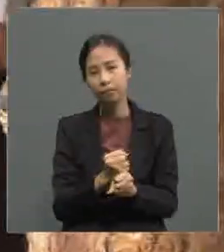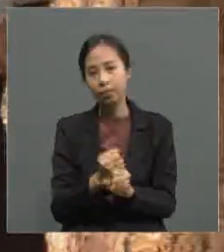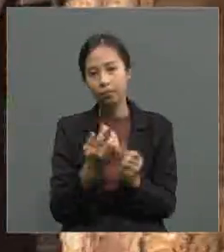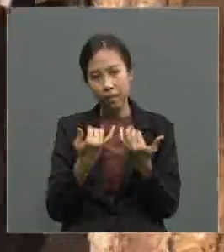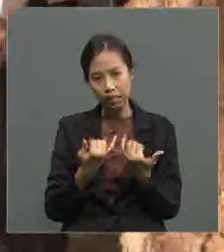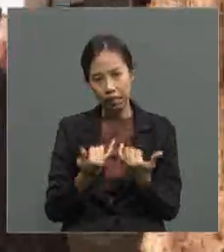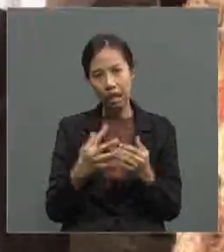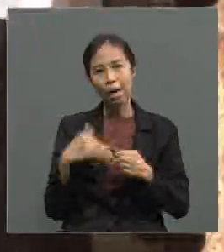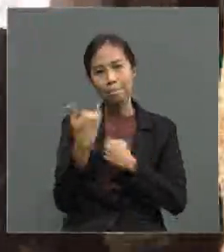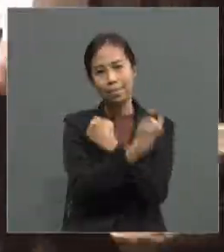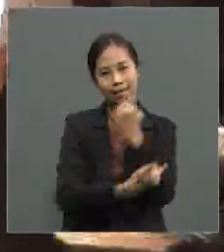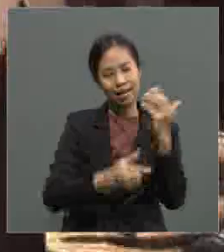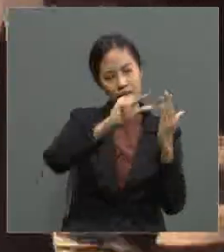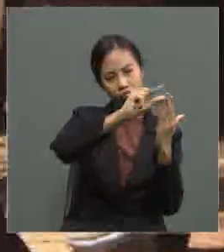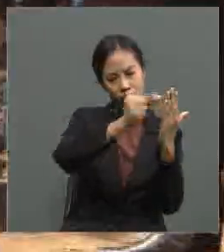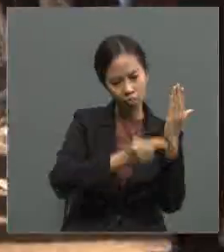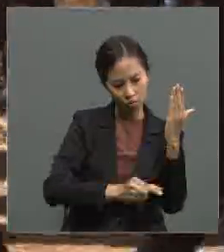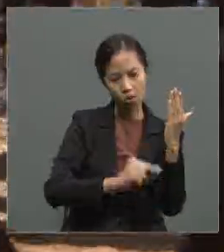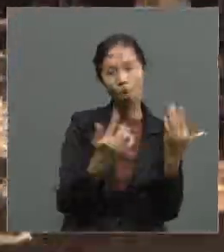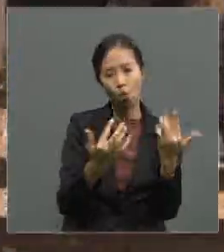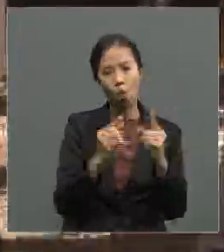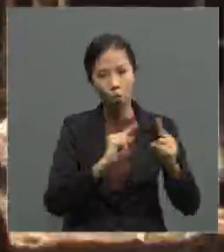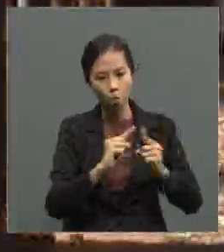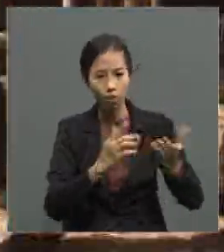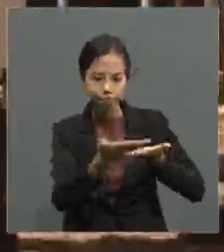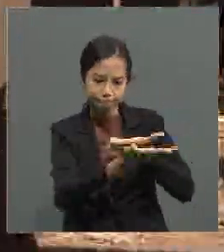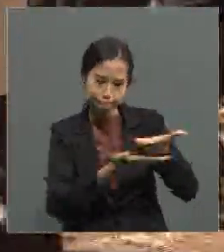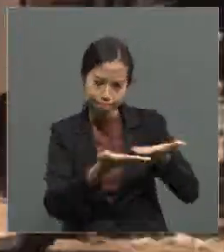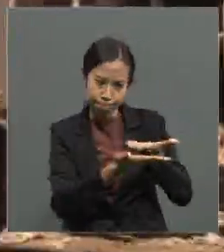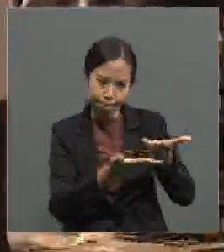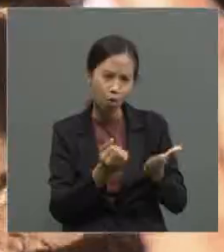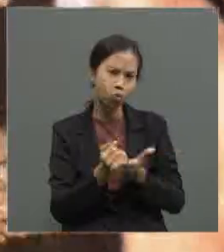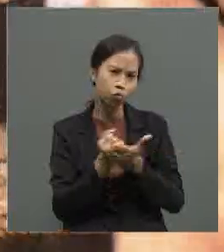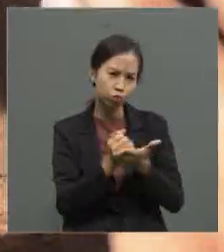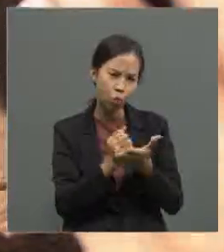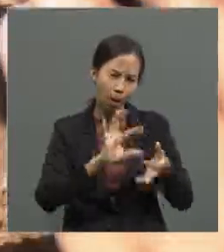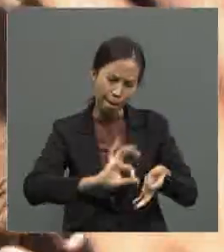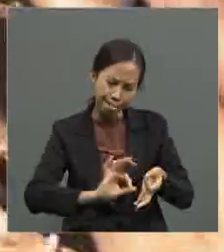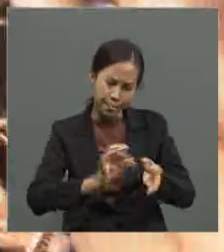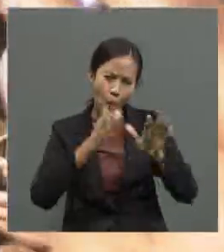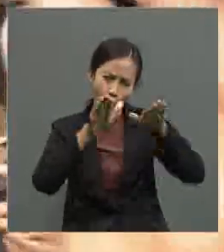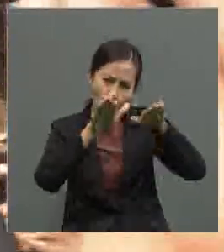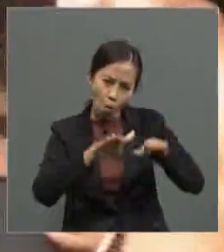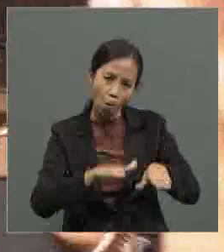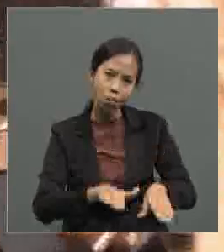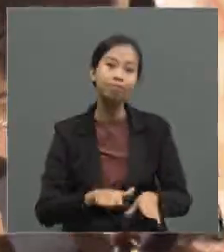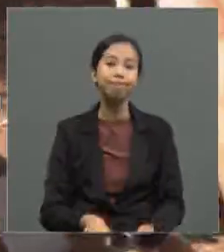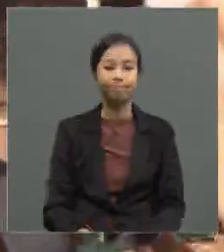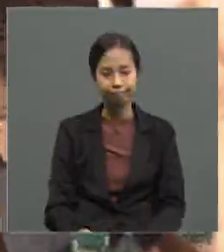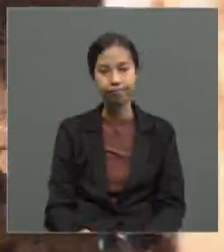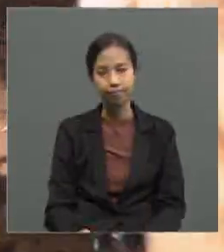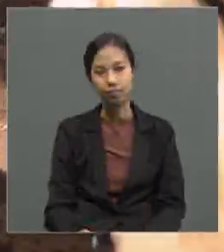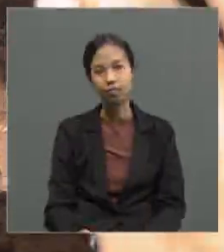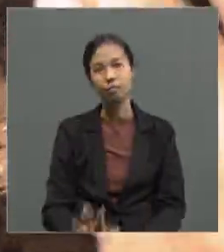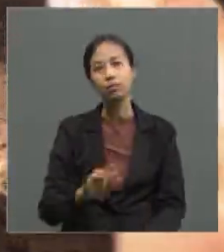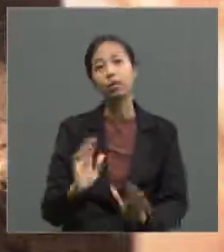เพื่อนบ้านเนี่ยก็จะต้องมีการพูดคุยเจรจาร่วมกันลดการเผาให้ได้โดยเร็วที่สุดนะคะและล่าสุดค่ะคุณผู้ชมเมื่อ